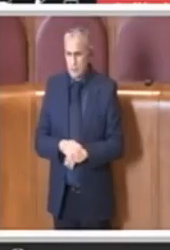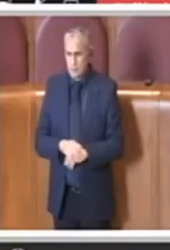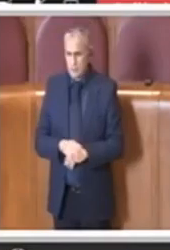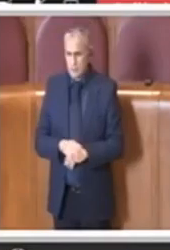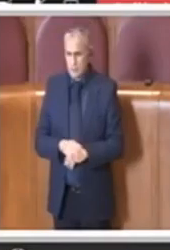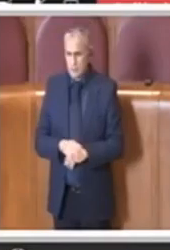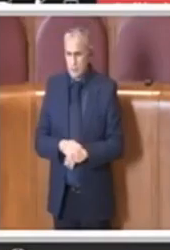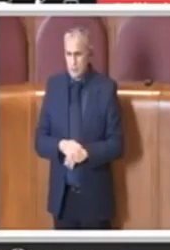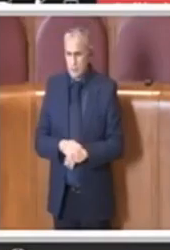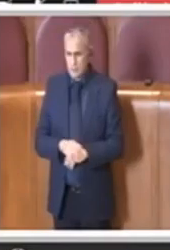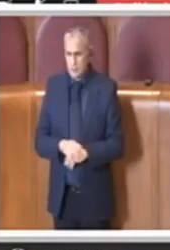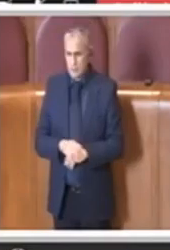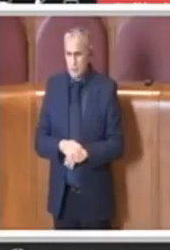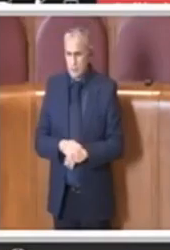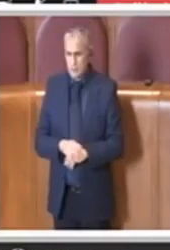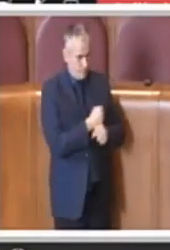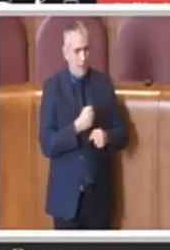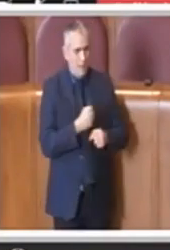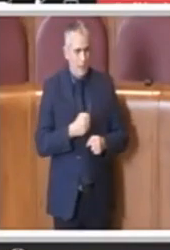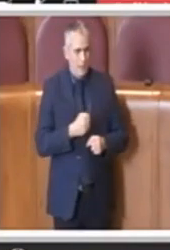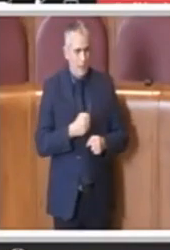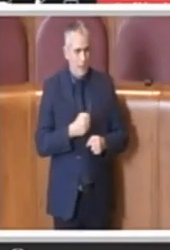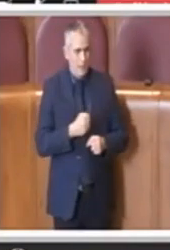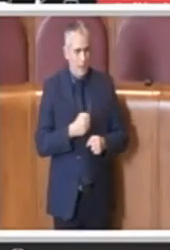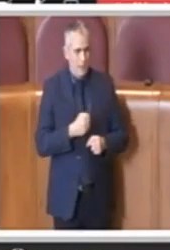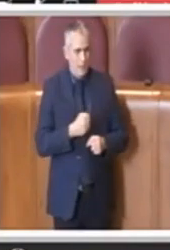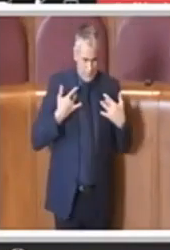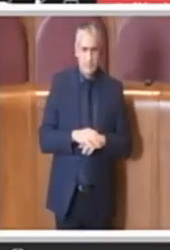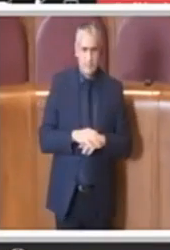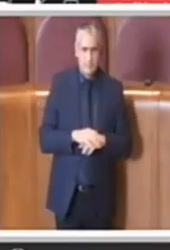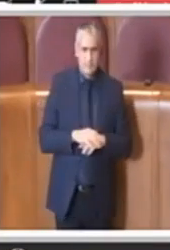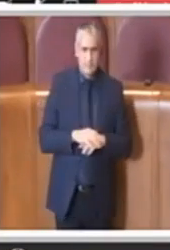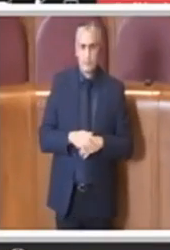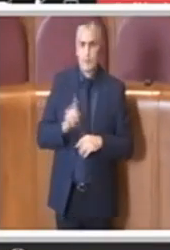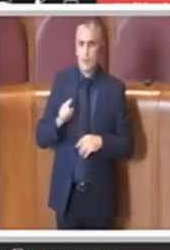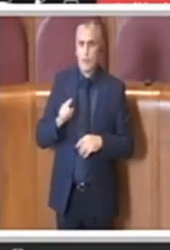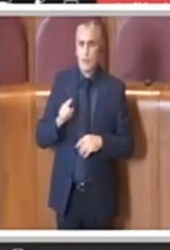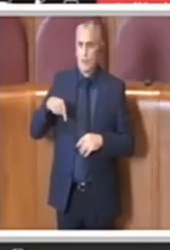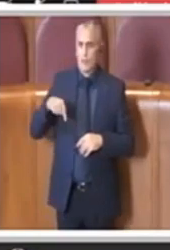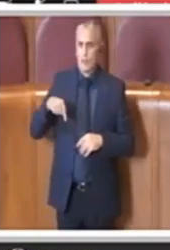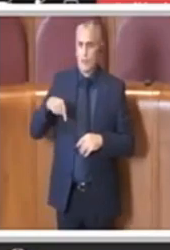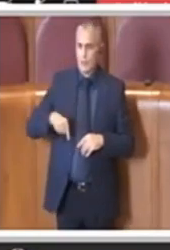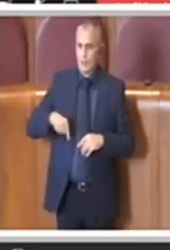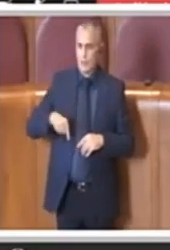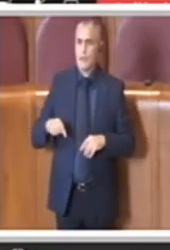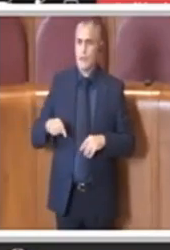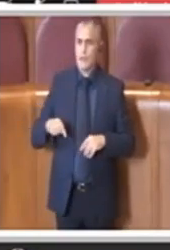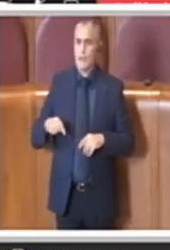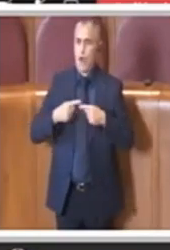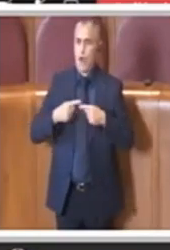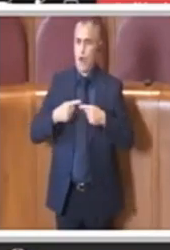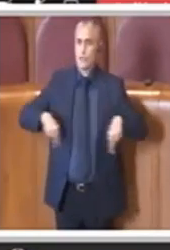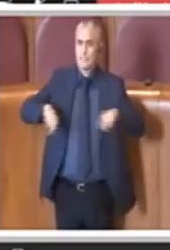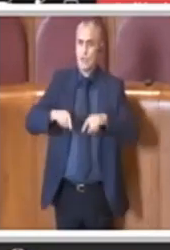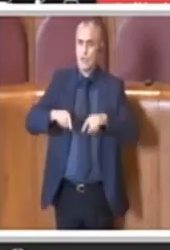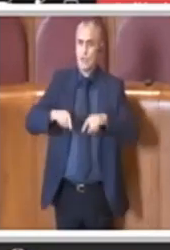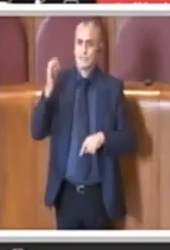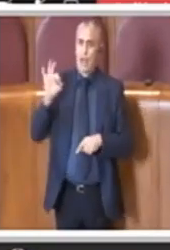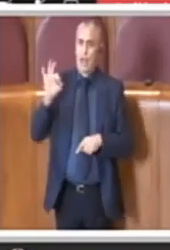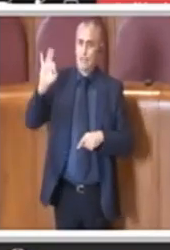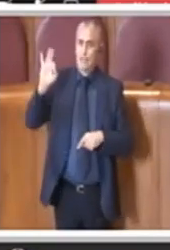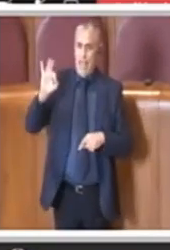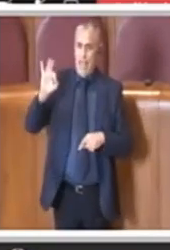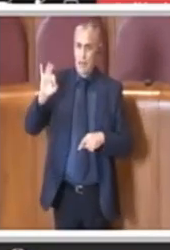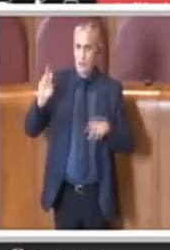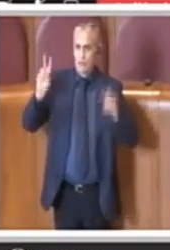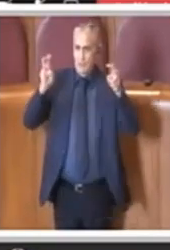Sì, grazie Presidente per la parola. Io ringrazio intanto gli organizzatori di questo Consiglio straordinario sui cambiamenti climatici, tema che